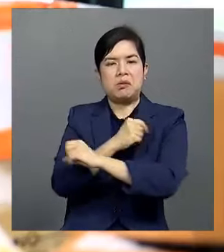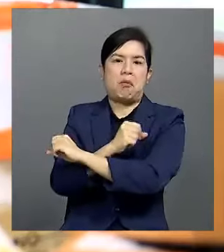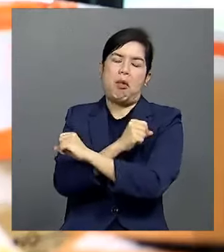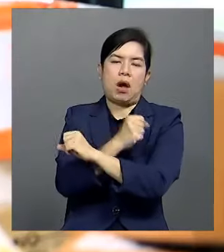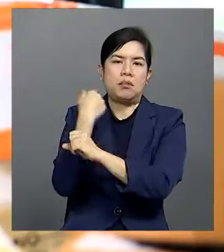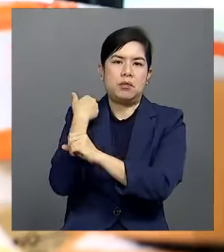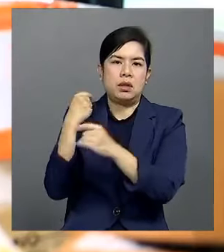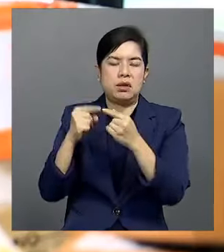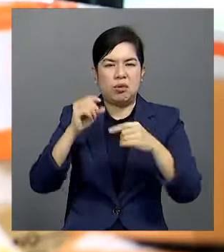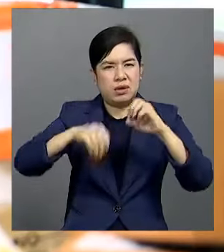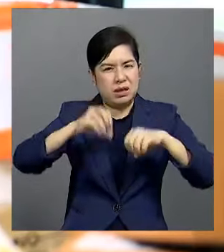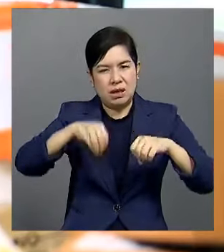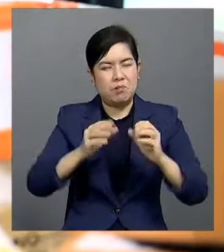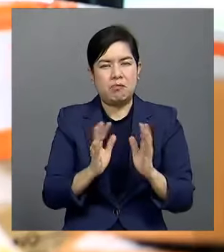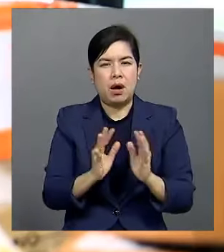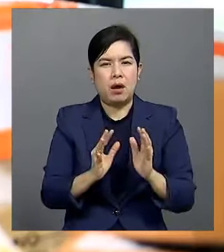จัดนะคะ